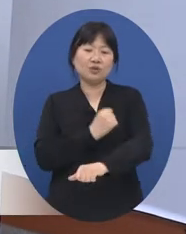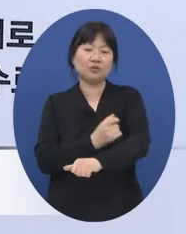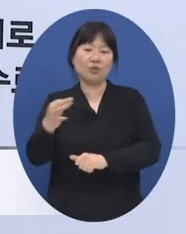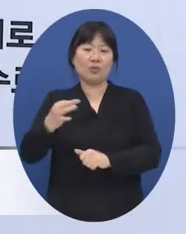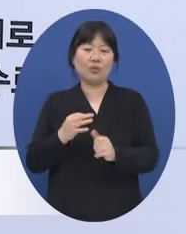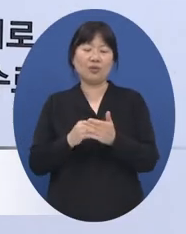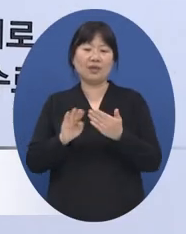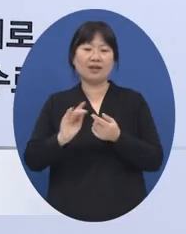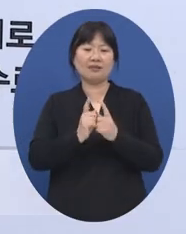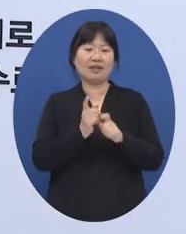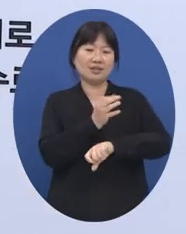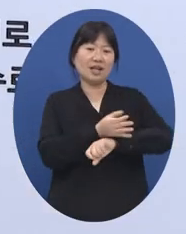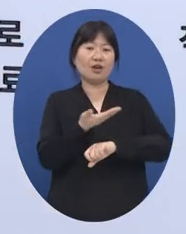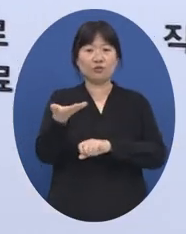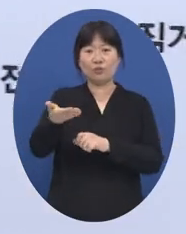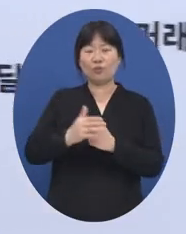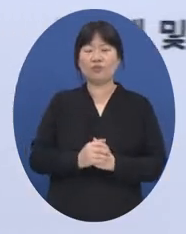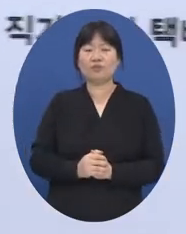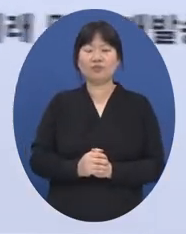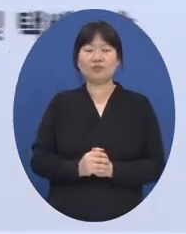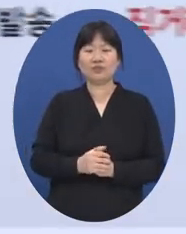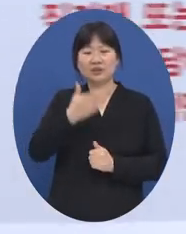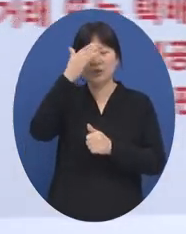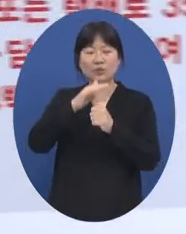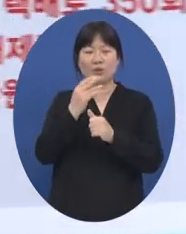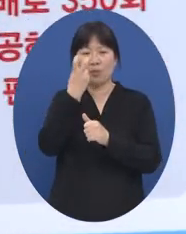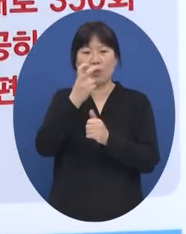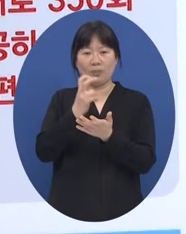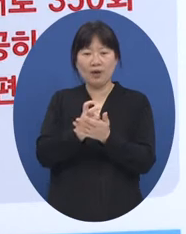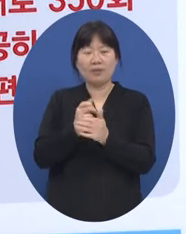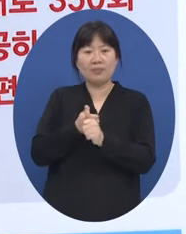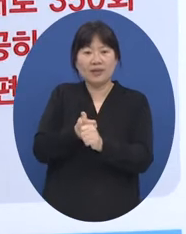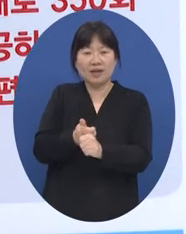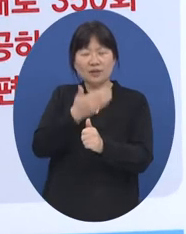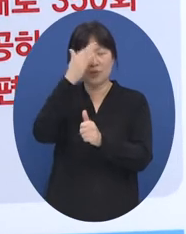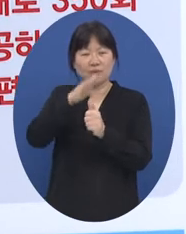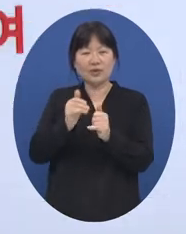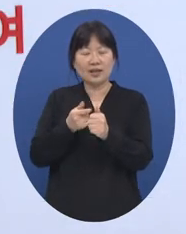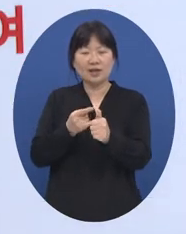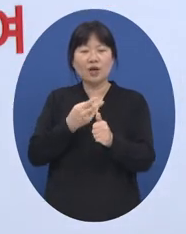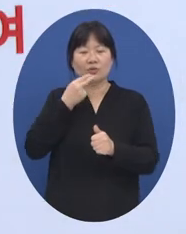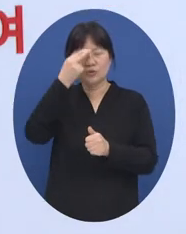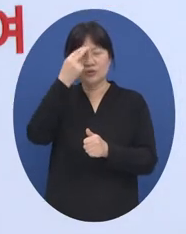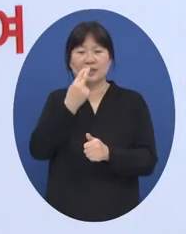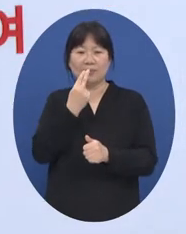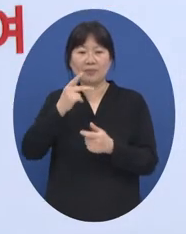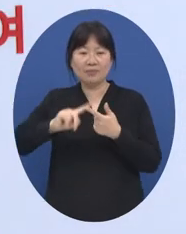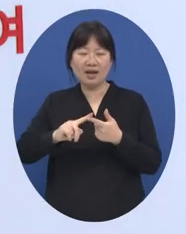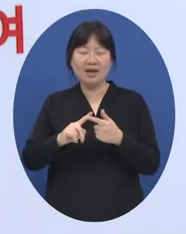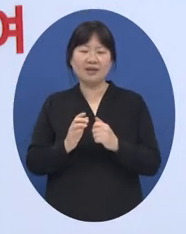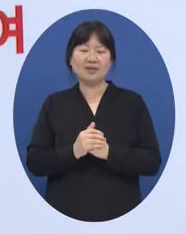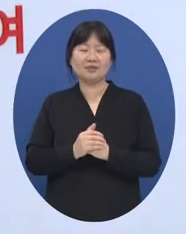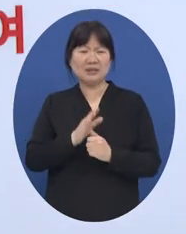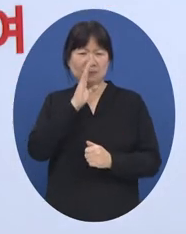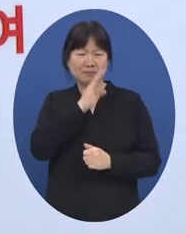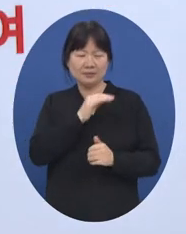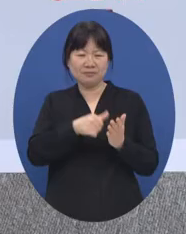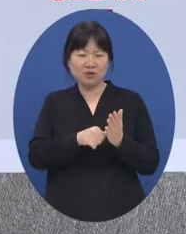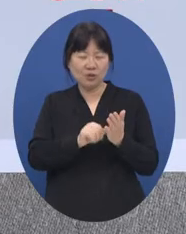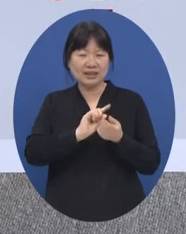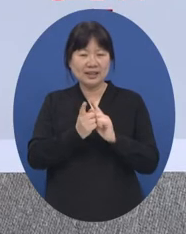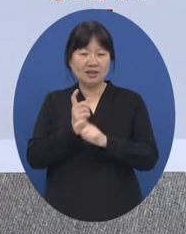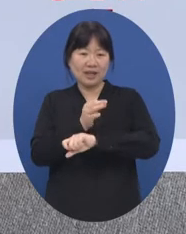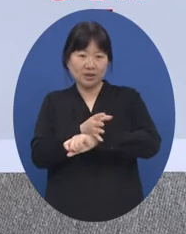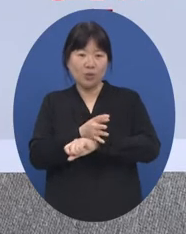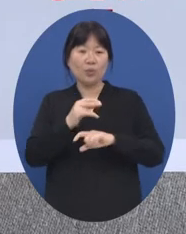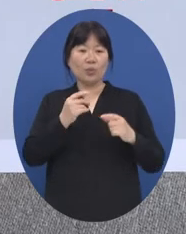수수료를 받고 대신 구입해 주는 겁니다 청소년 보호법 쌍 청소년에게 술이나 담배 등의 유해 약물을 대리구매